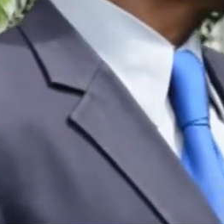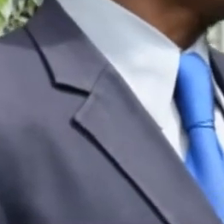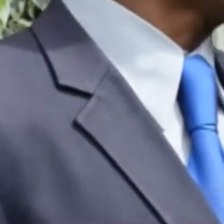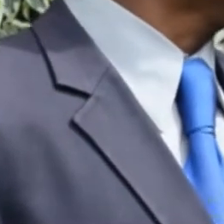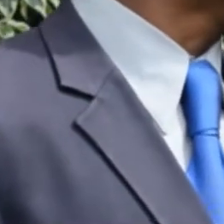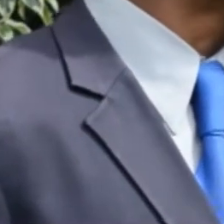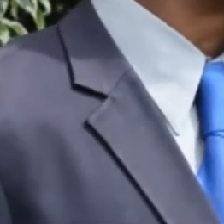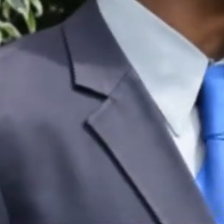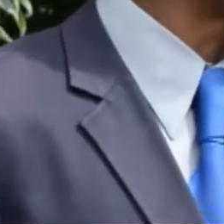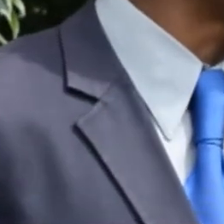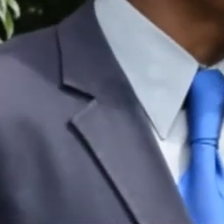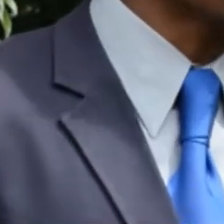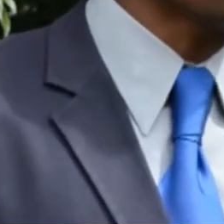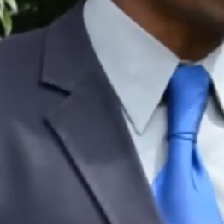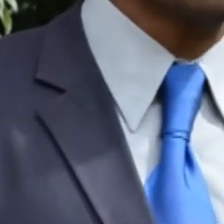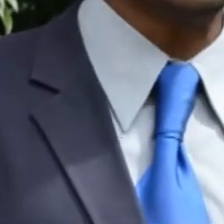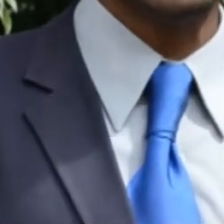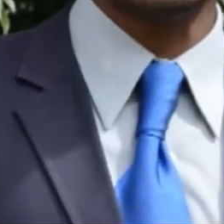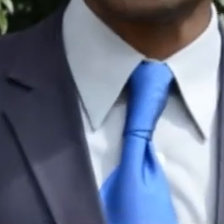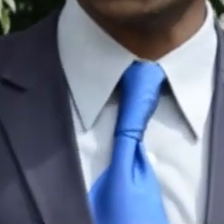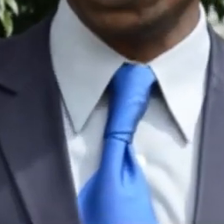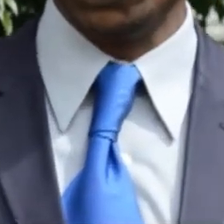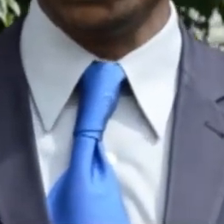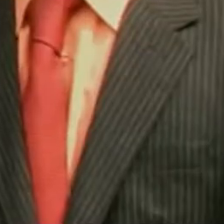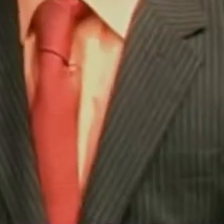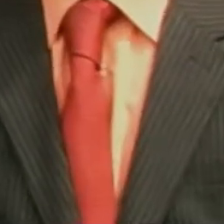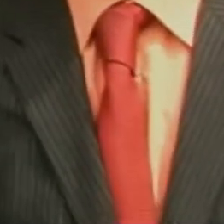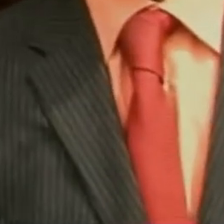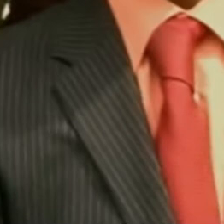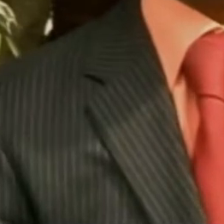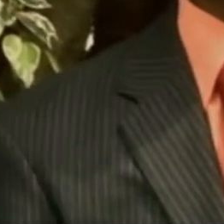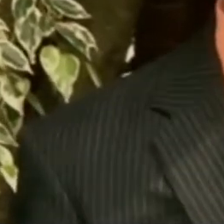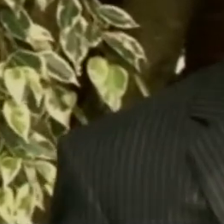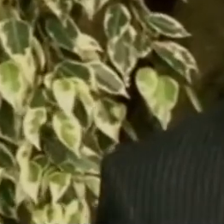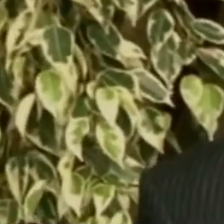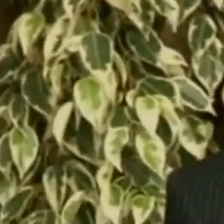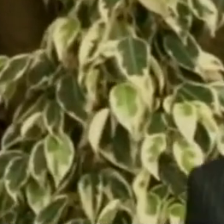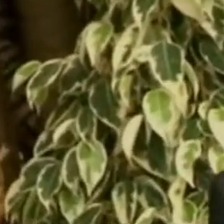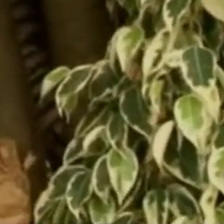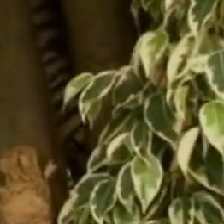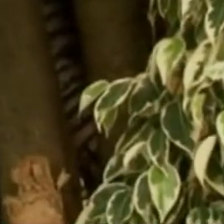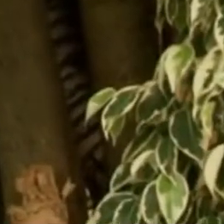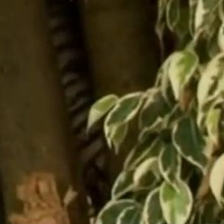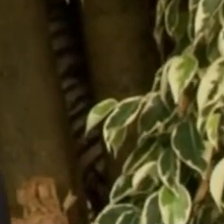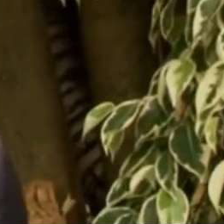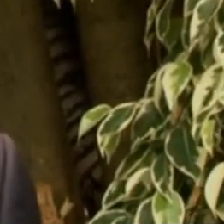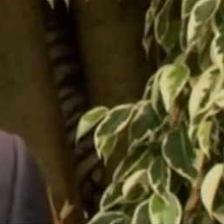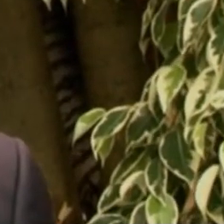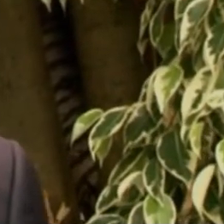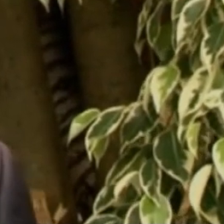Pamusi wowanomuka wakafa kuna Kristu wanoona mbiri huru